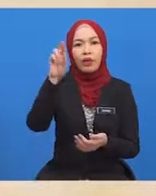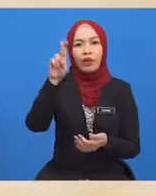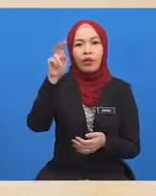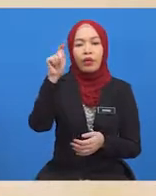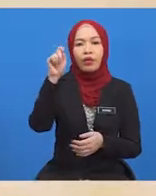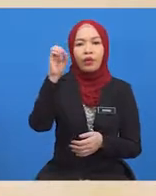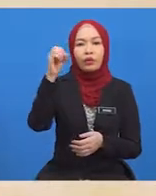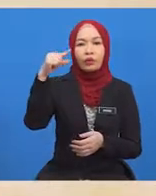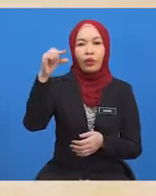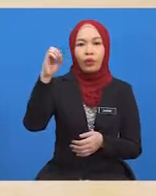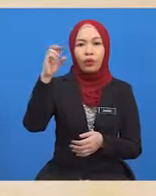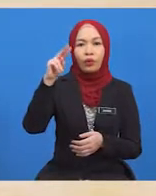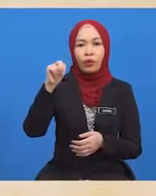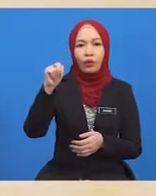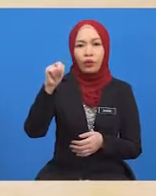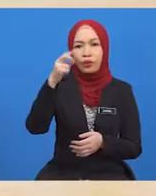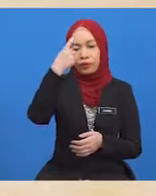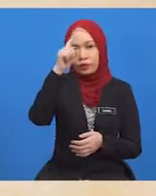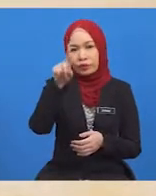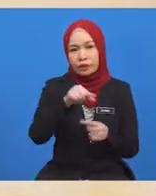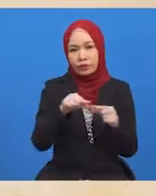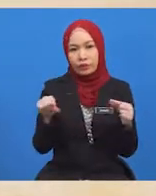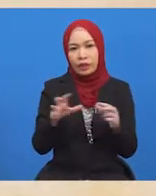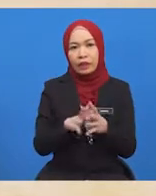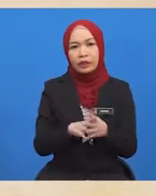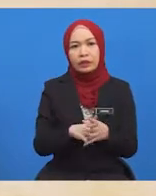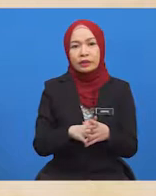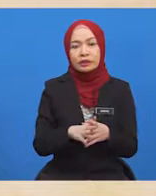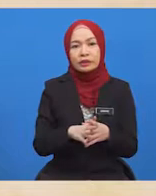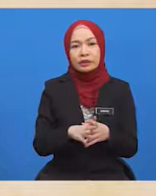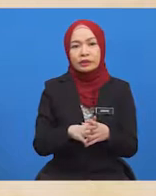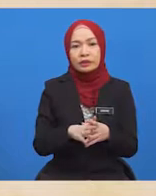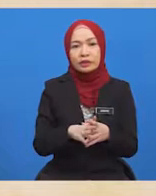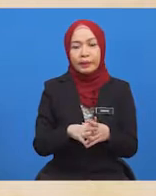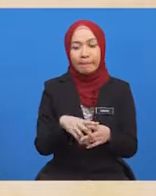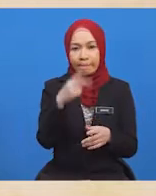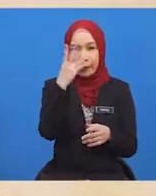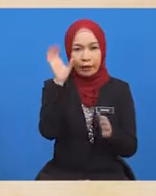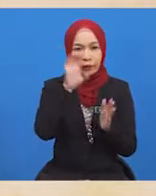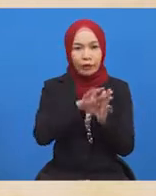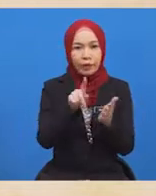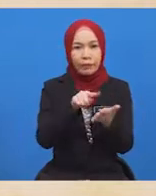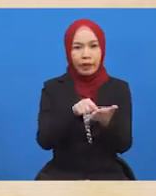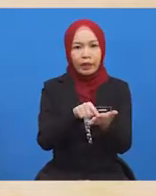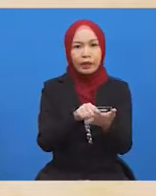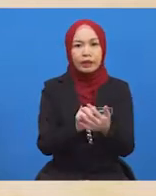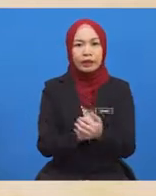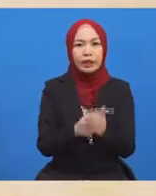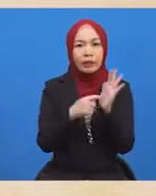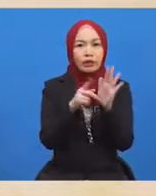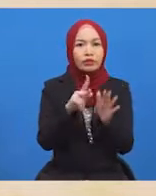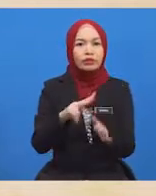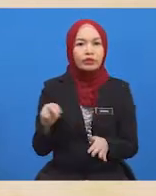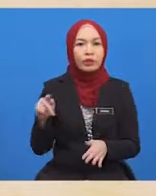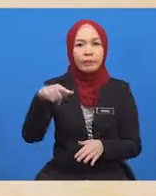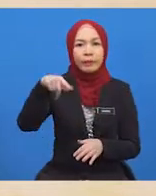bagi satu garis. Lihat rajah yang dipaparkan ini. Rajah menunjukkan PQ ialah